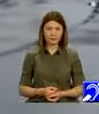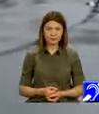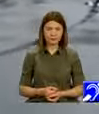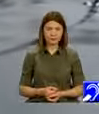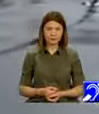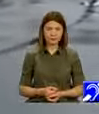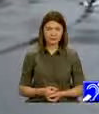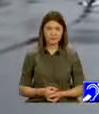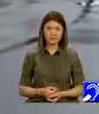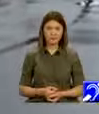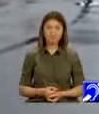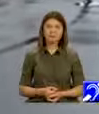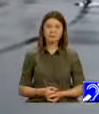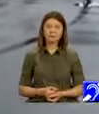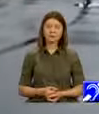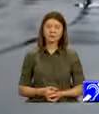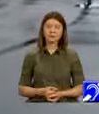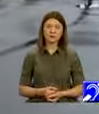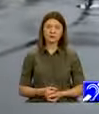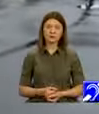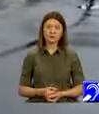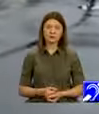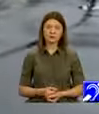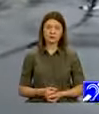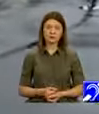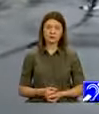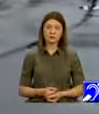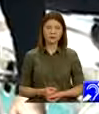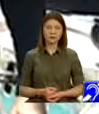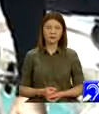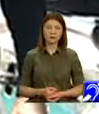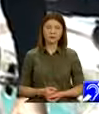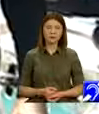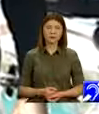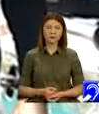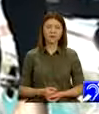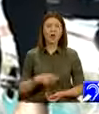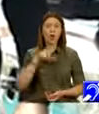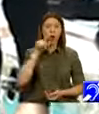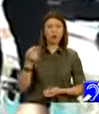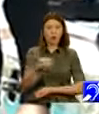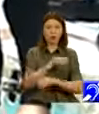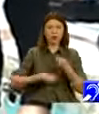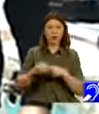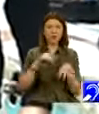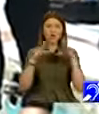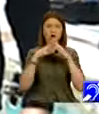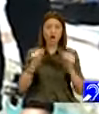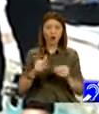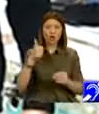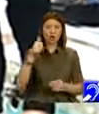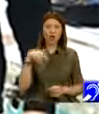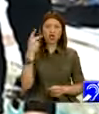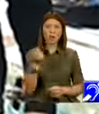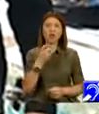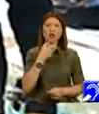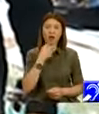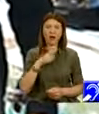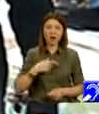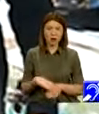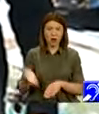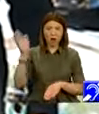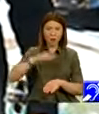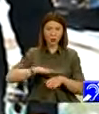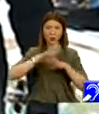tremare, apro la finestra, vedo questo numero di fumo innalzarsi. Omul de afaceri Dan Petrescu, 68 de ani, care și-a pierdut